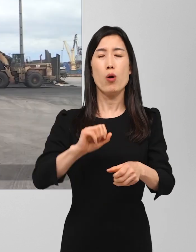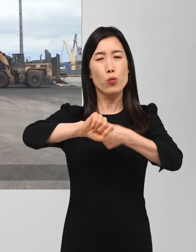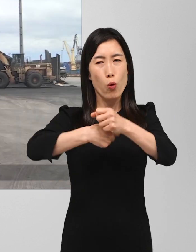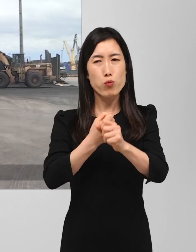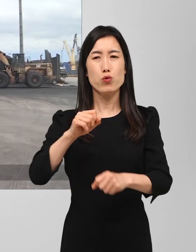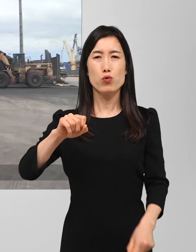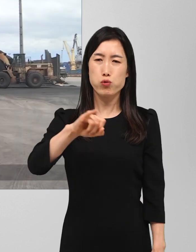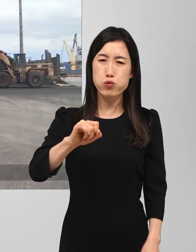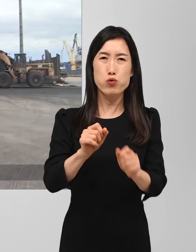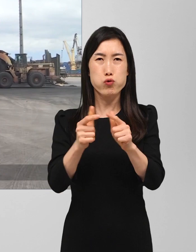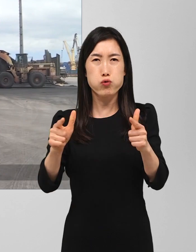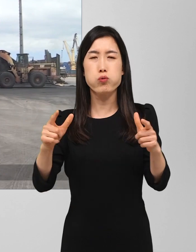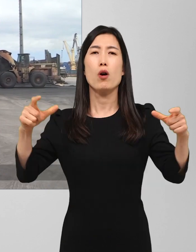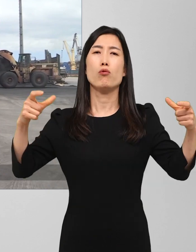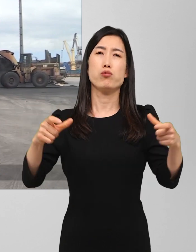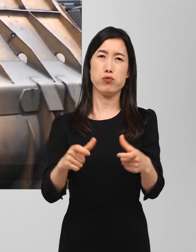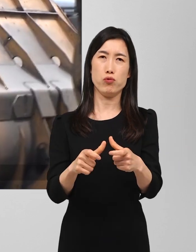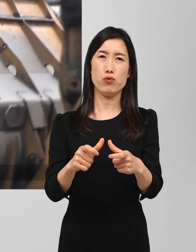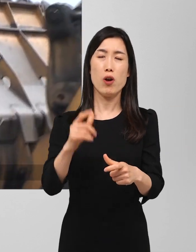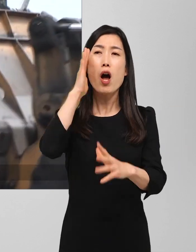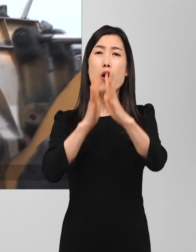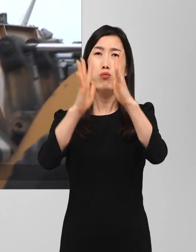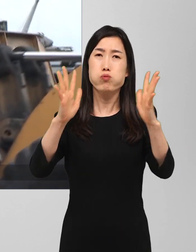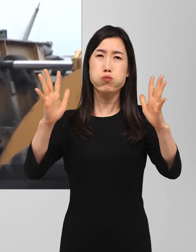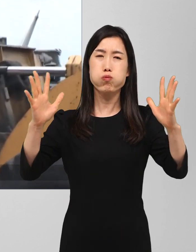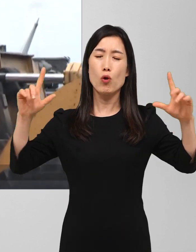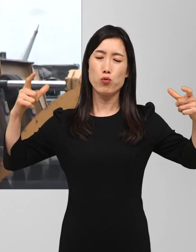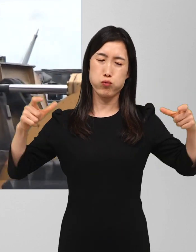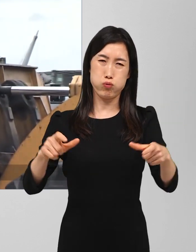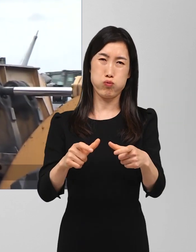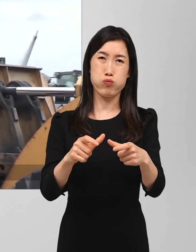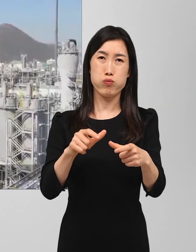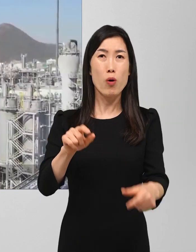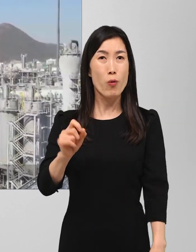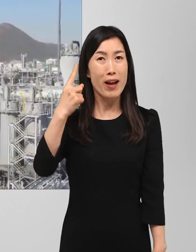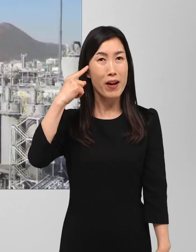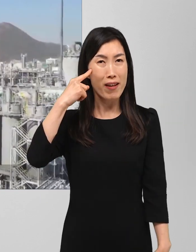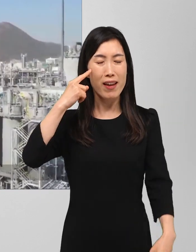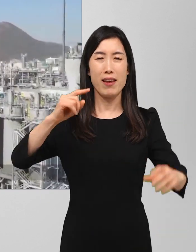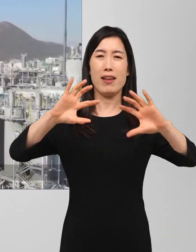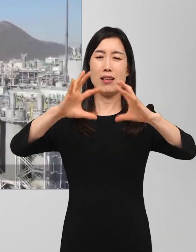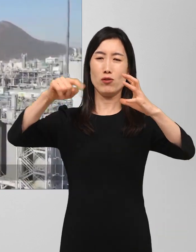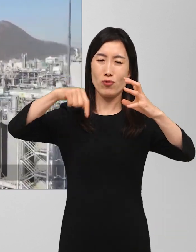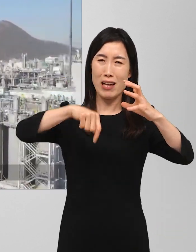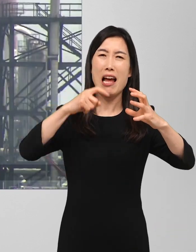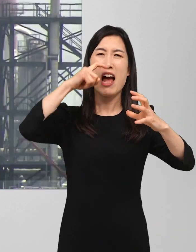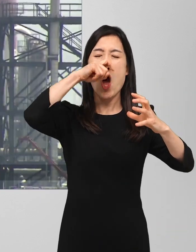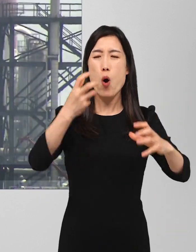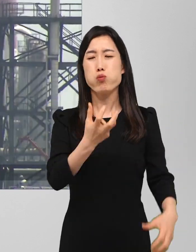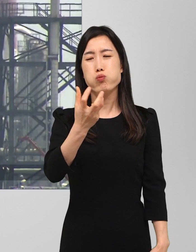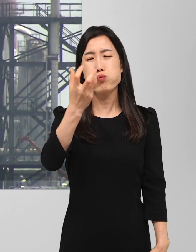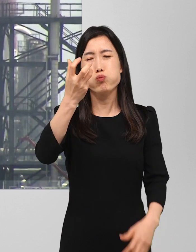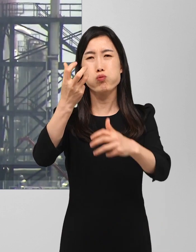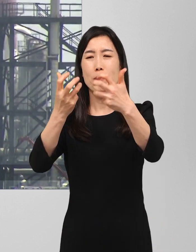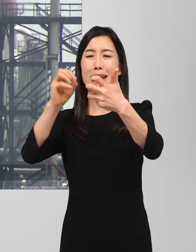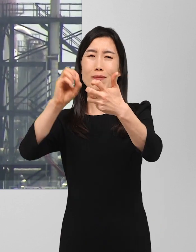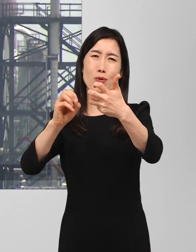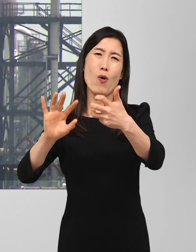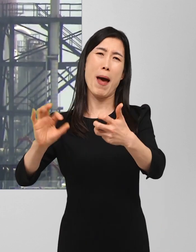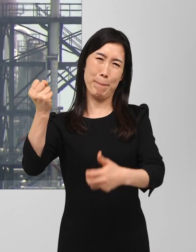차지합니다. 그런데 일회용품을 생산하는 데 필요한 에너지는 주로 화석 연료로부터 얻고 있는데요. 그